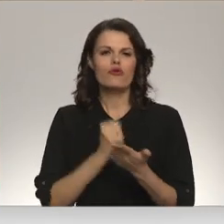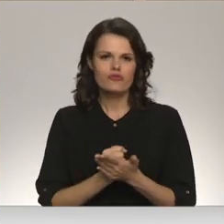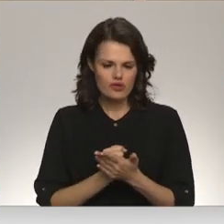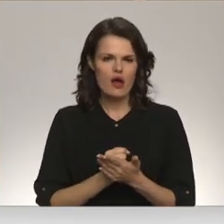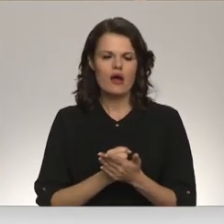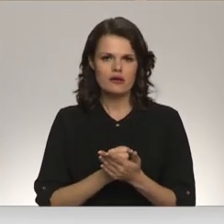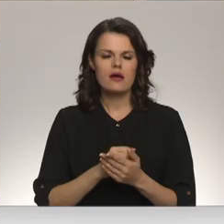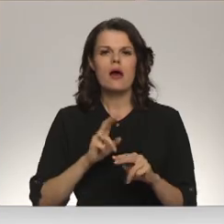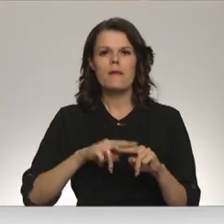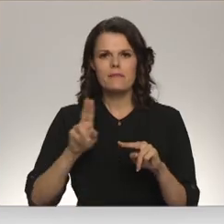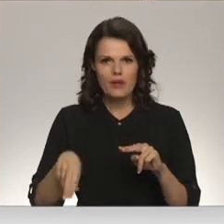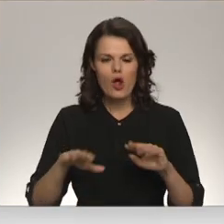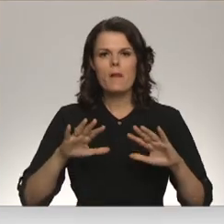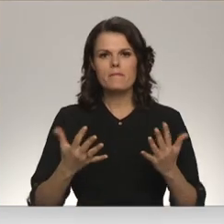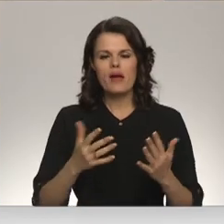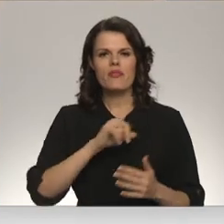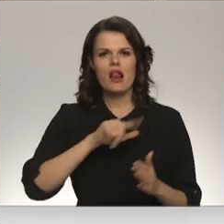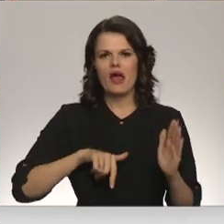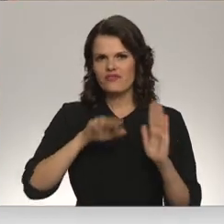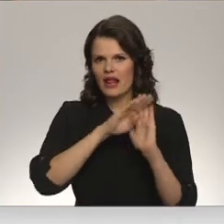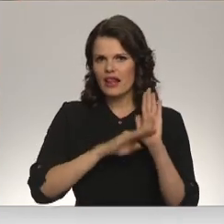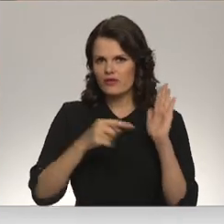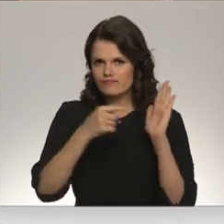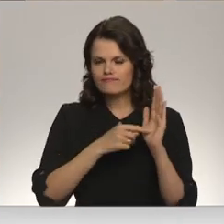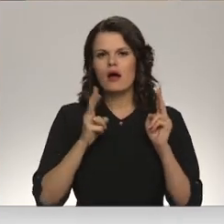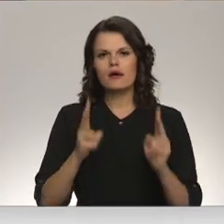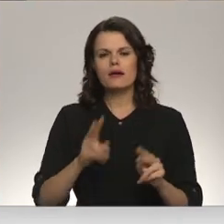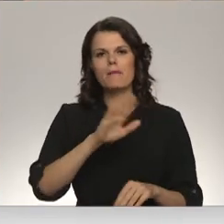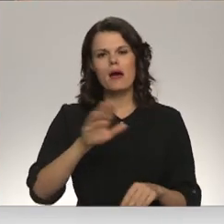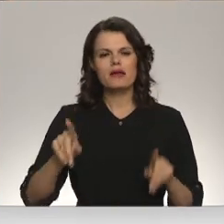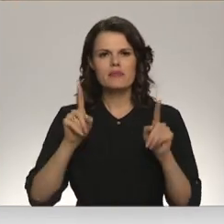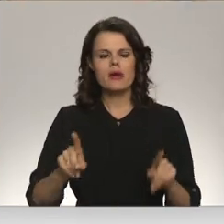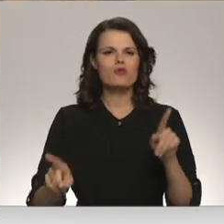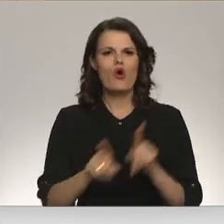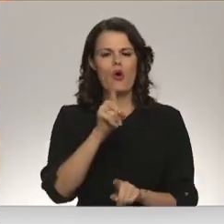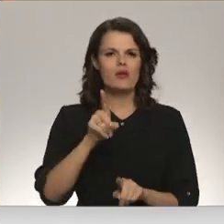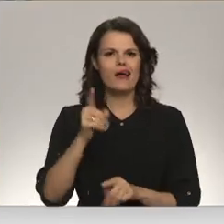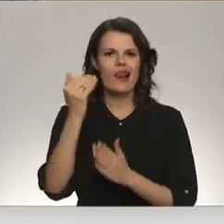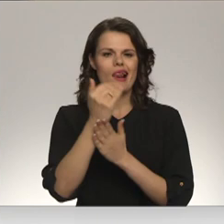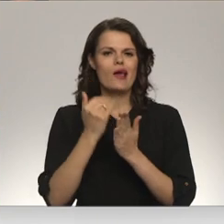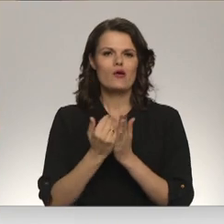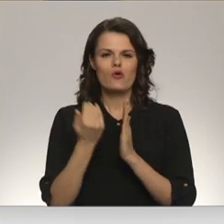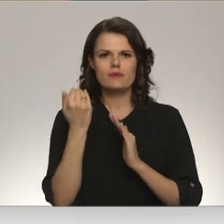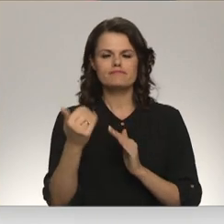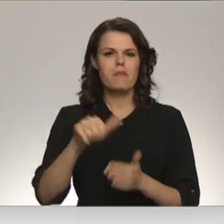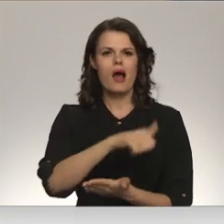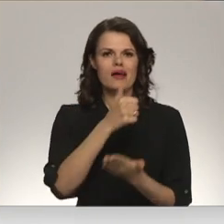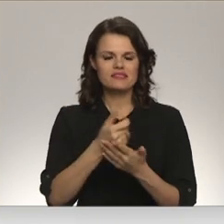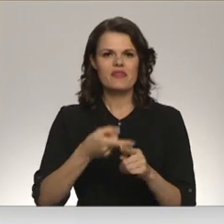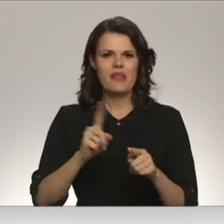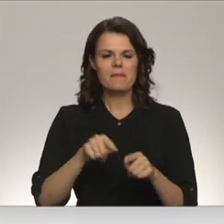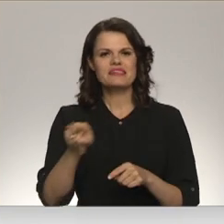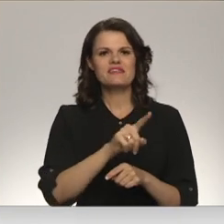apstiprināts pilnvars. Tomēr Latvijas likumdošana paredz, ka bērniem ir jābūt likumiskam pārstāvim, un tāpēc viņas kļūšas par